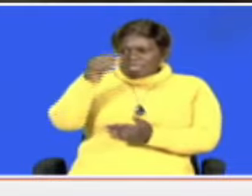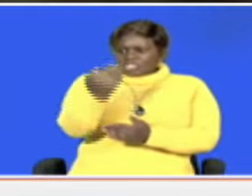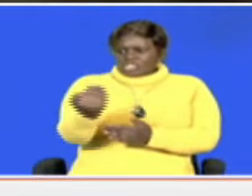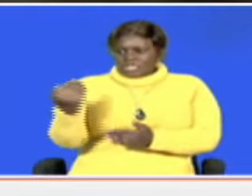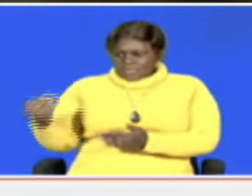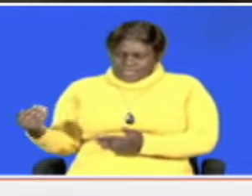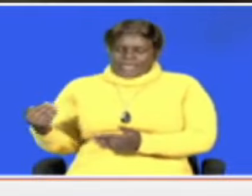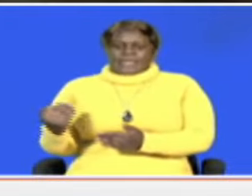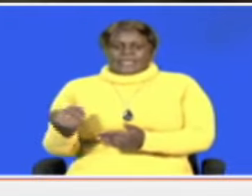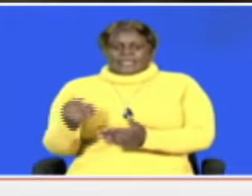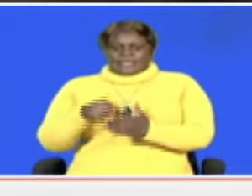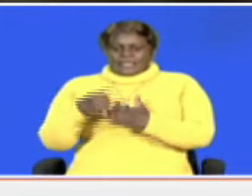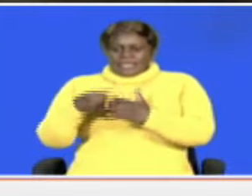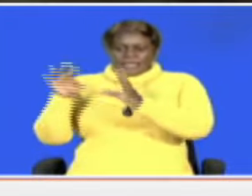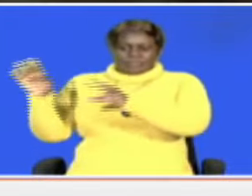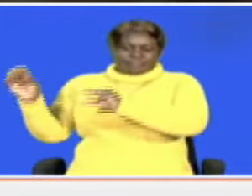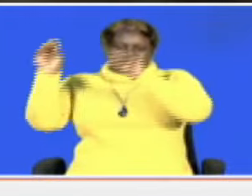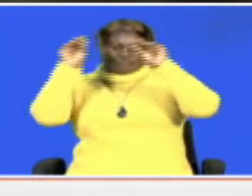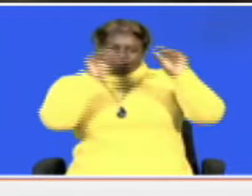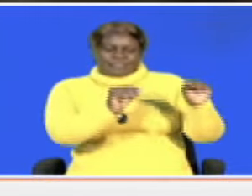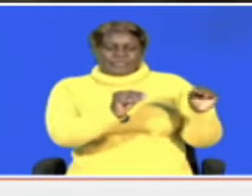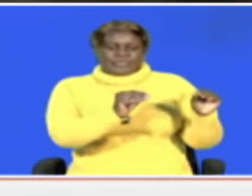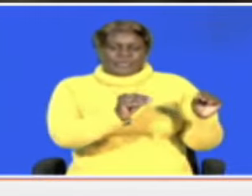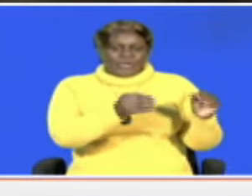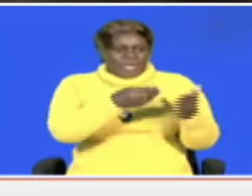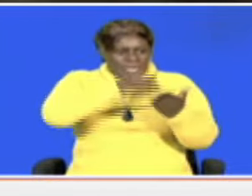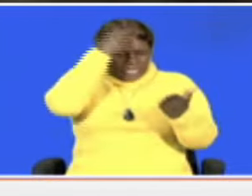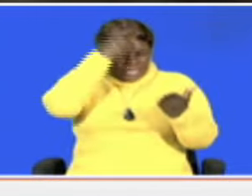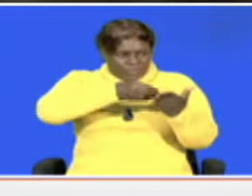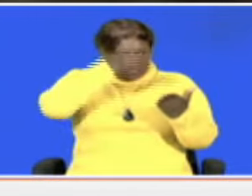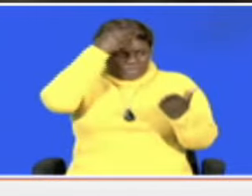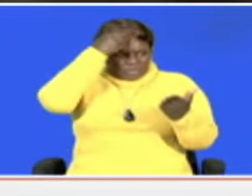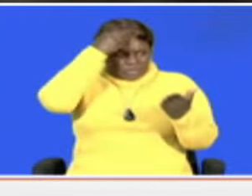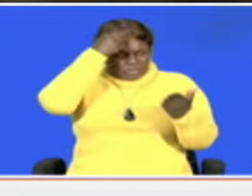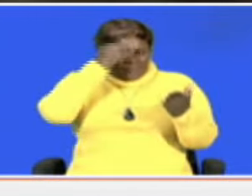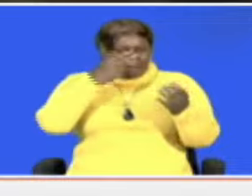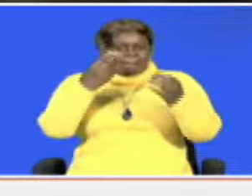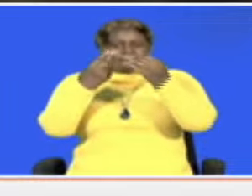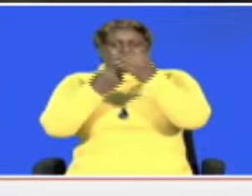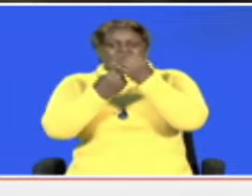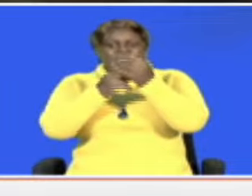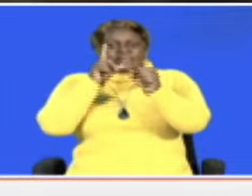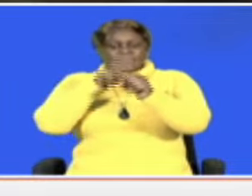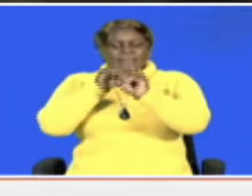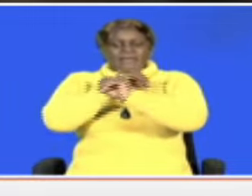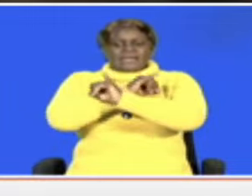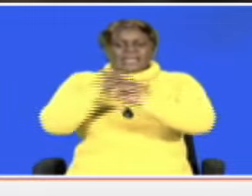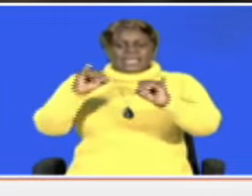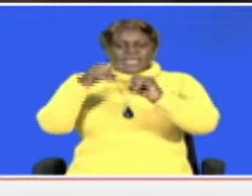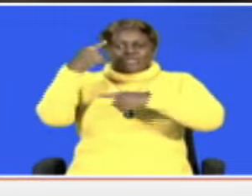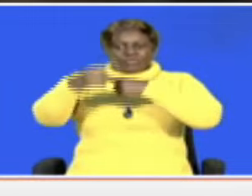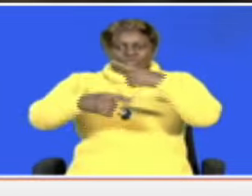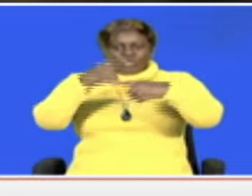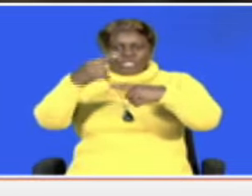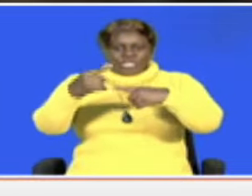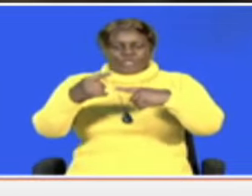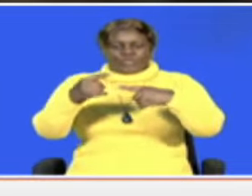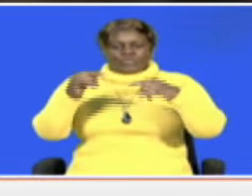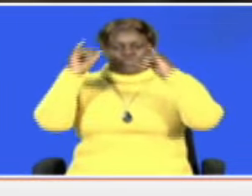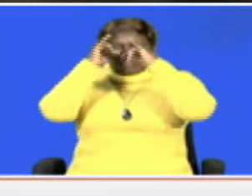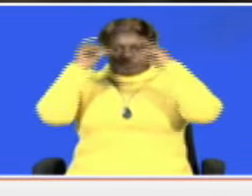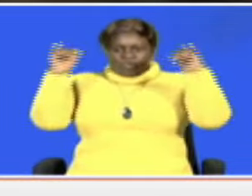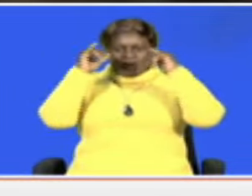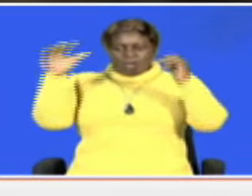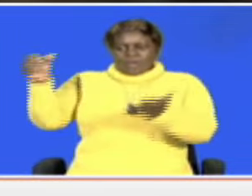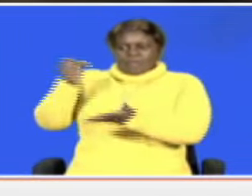children and they refer them to education partners once they are cleared to proceed to their shelters where